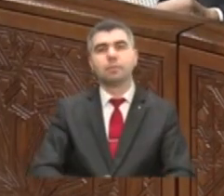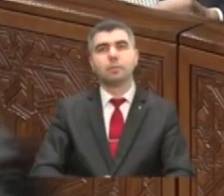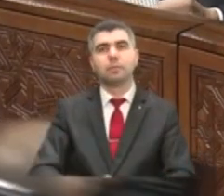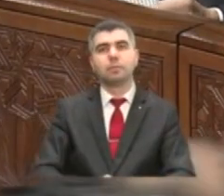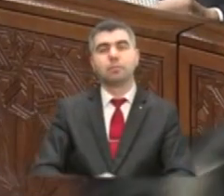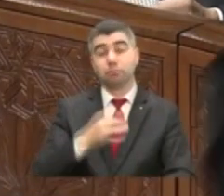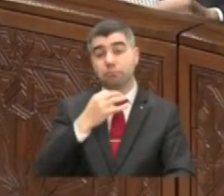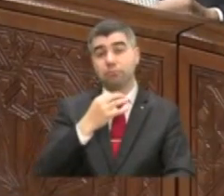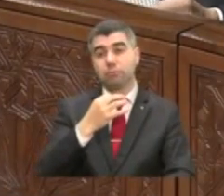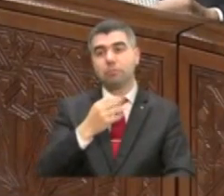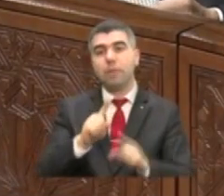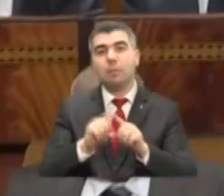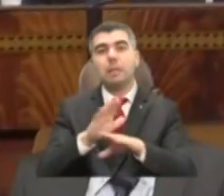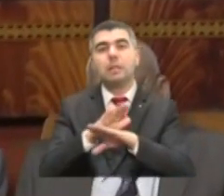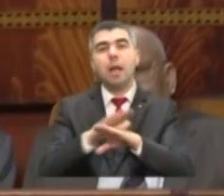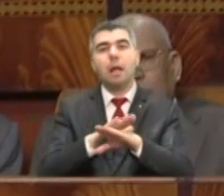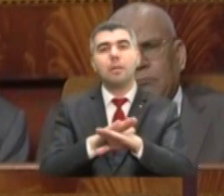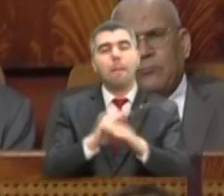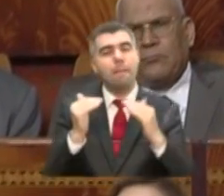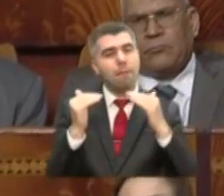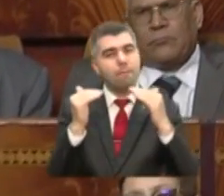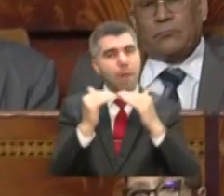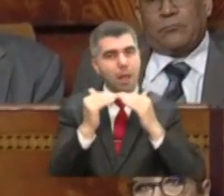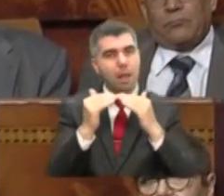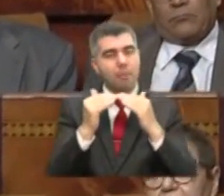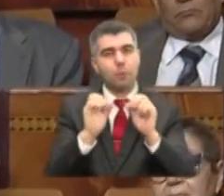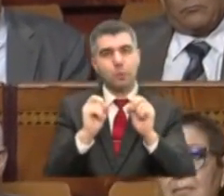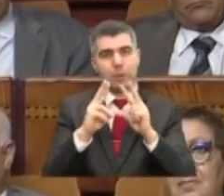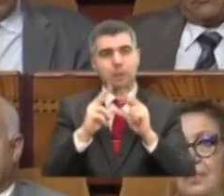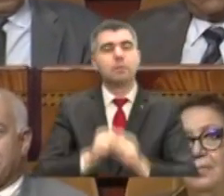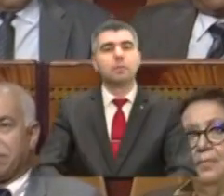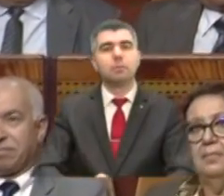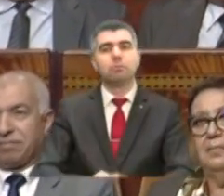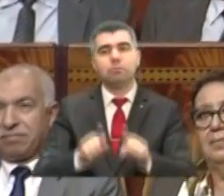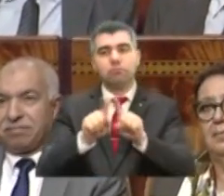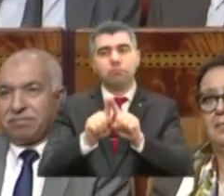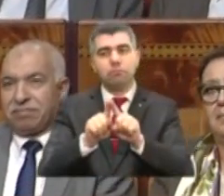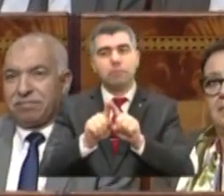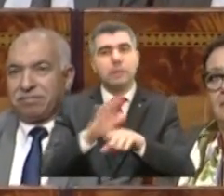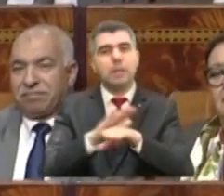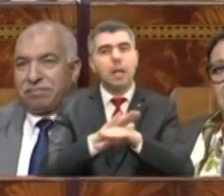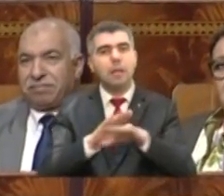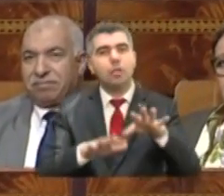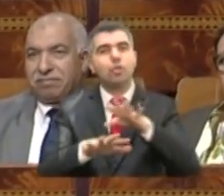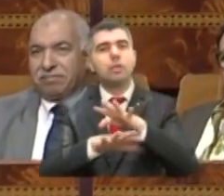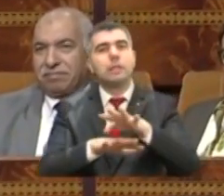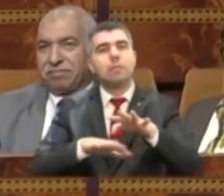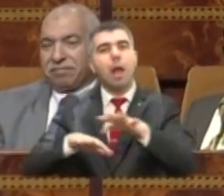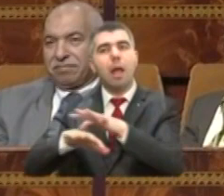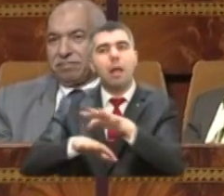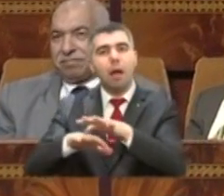لذلك لا شك أن السياسات، وسنتفق معكم، لا شك أن السياسات الاجتماعية كمفهوم جديد حاولت